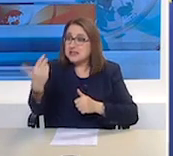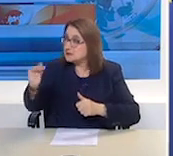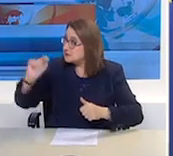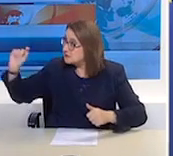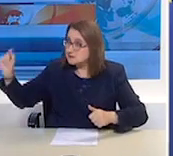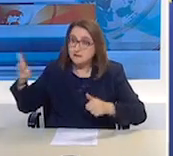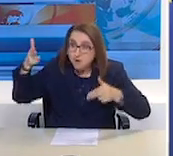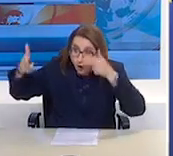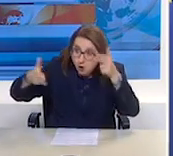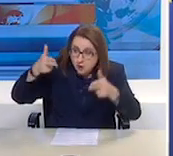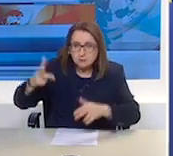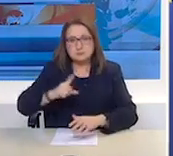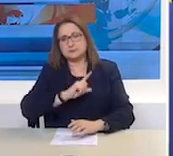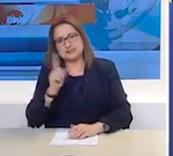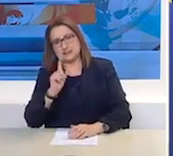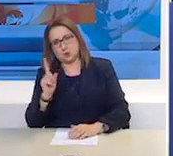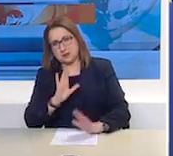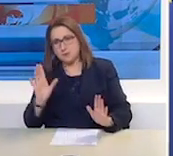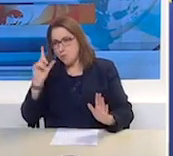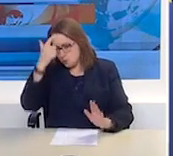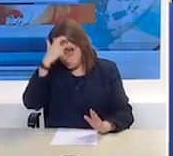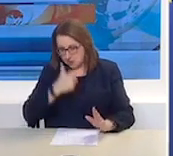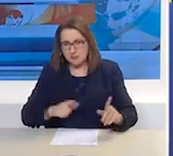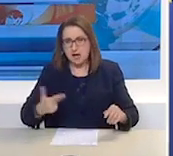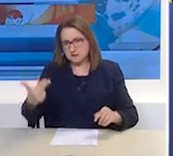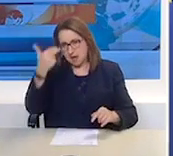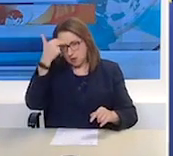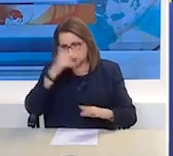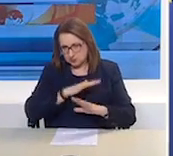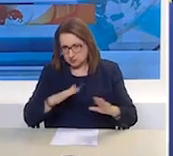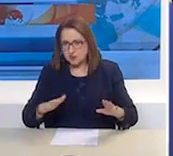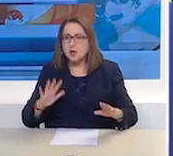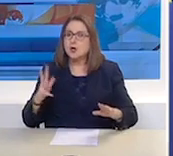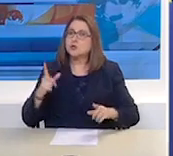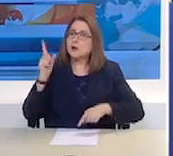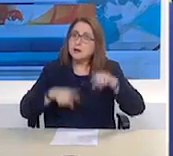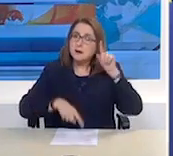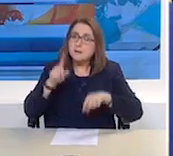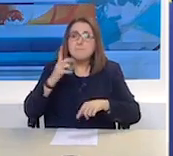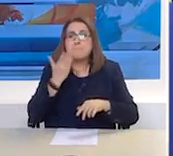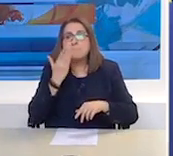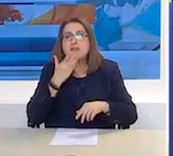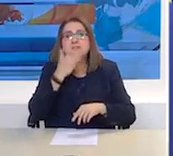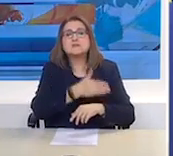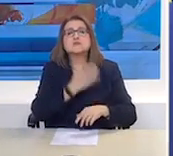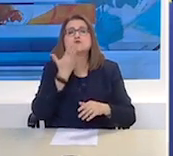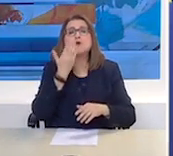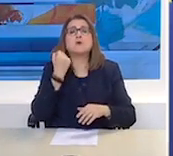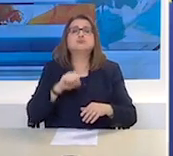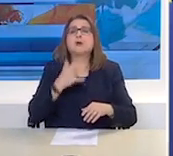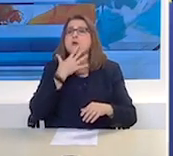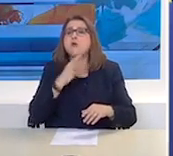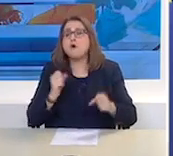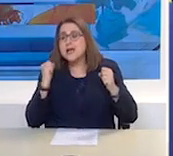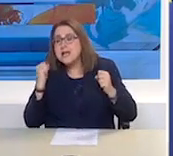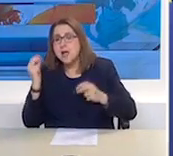προβλέπει τη δυνατότητα για ορισμένους μαθητές να μένουν εκτός σχολείου για προληπτικούς λόγους προστασίας της ατομικής αλλά και δημόσιας υγείας, είναι